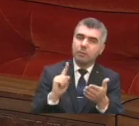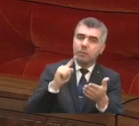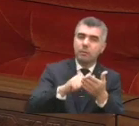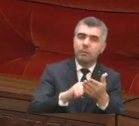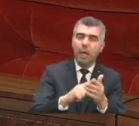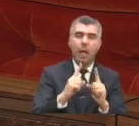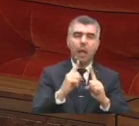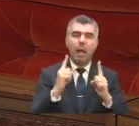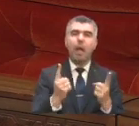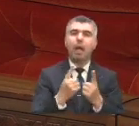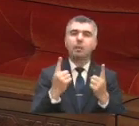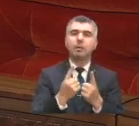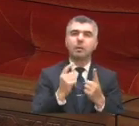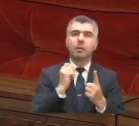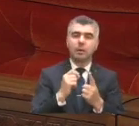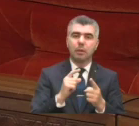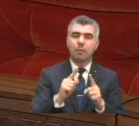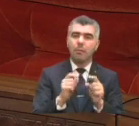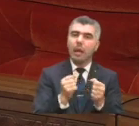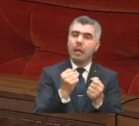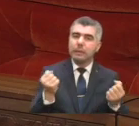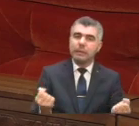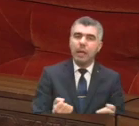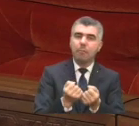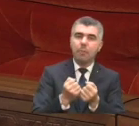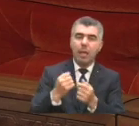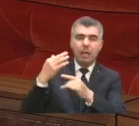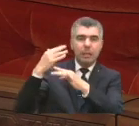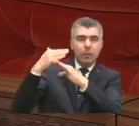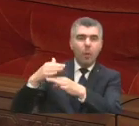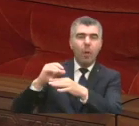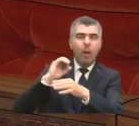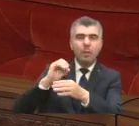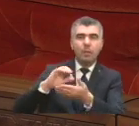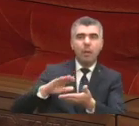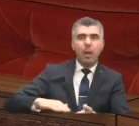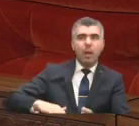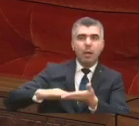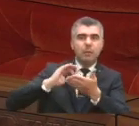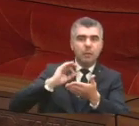طبيعيا لهذه المناطق مع تنميه السياحه والتنميه الاقتصاديه اللي تنتمناو